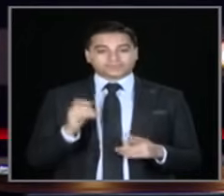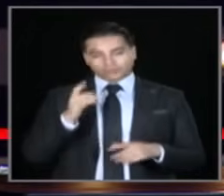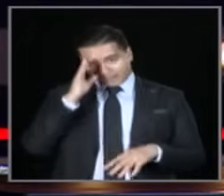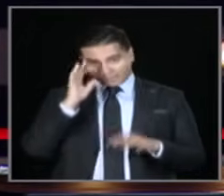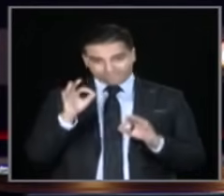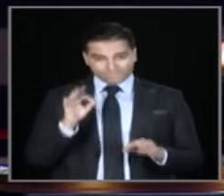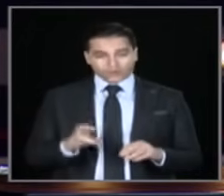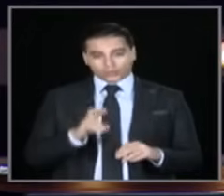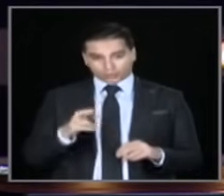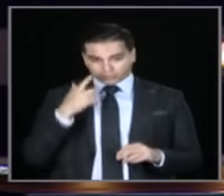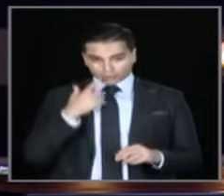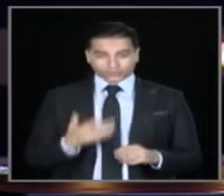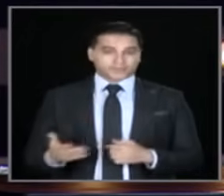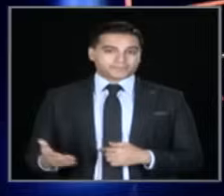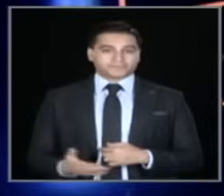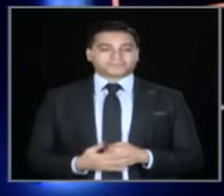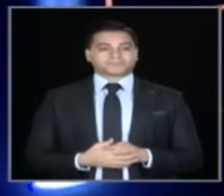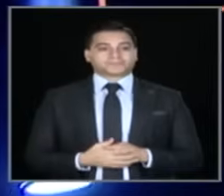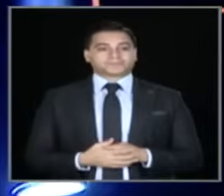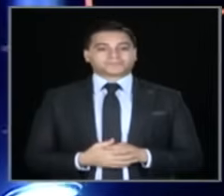سرعة البديهة والسؤال هو